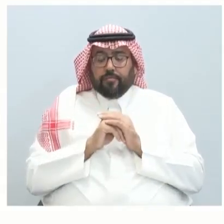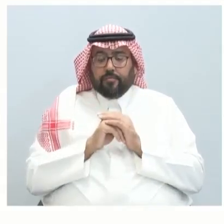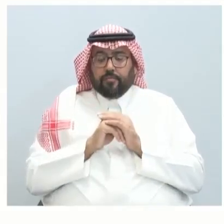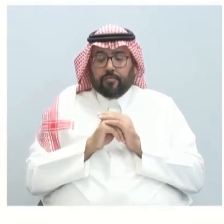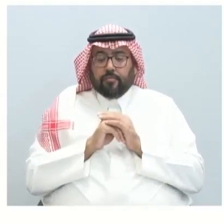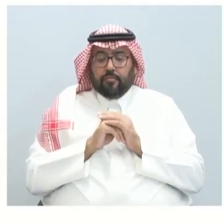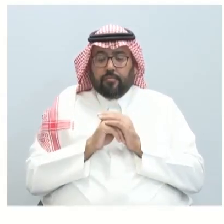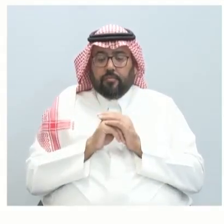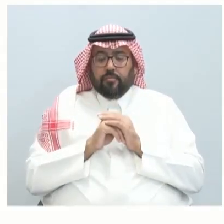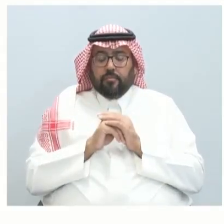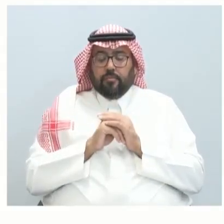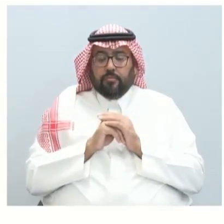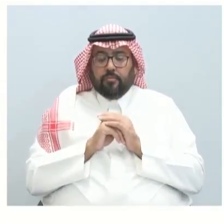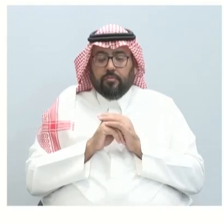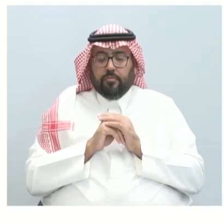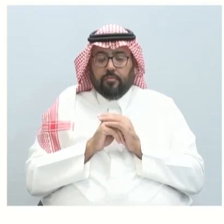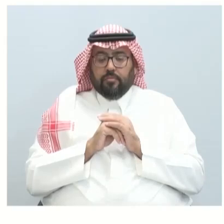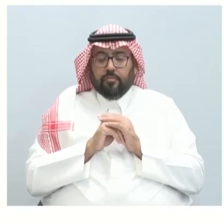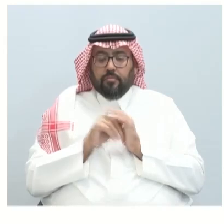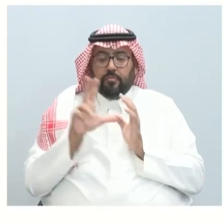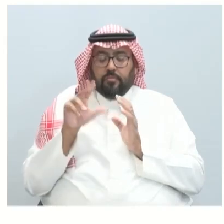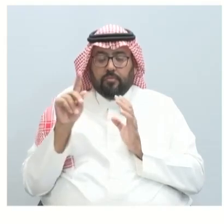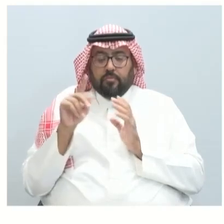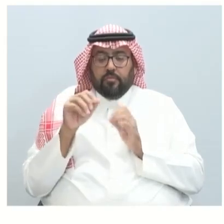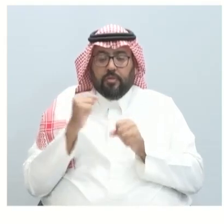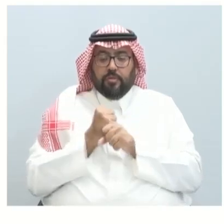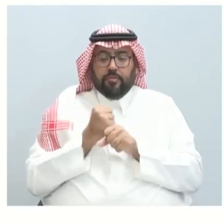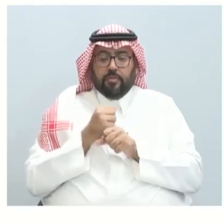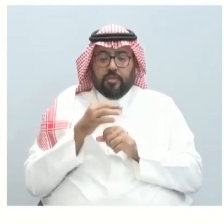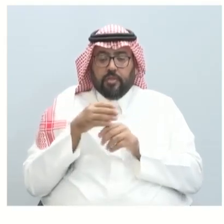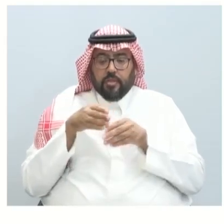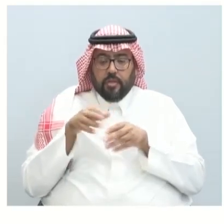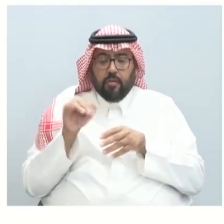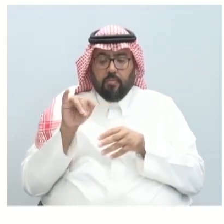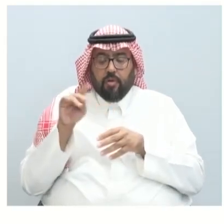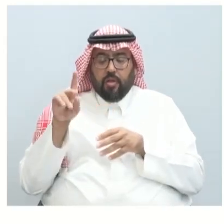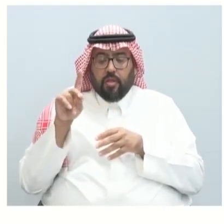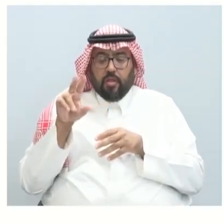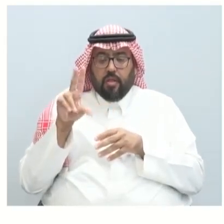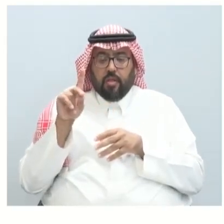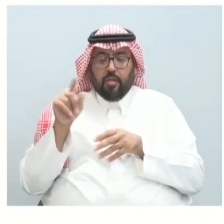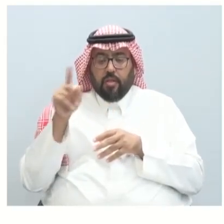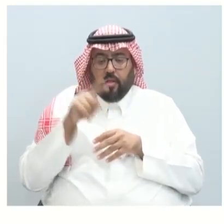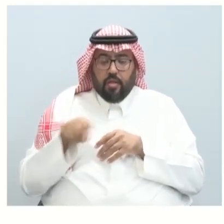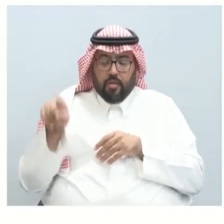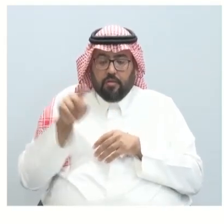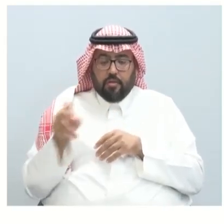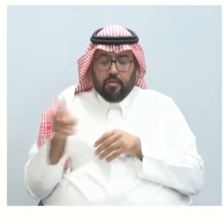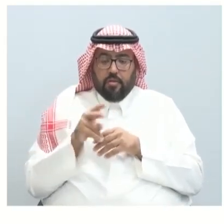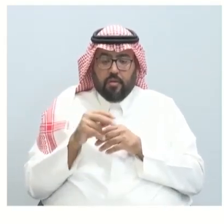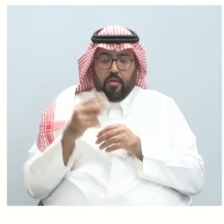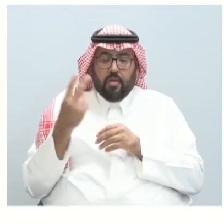طول لنصف القطر اذا استطيع ان اقول الحل استعمل صيغه محيط الدائره محيط الدائره يساوي